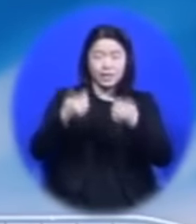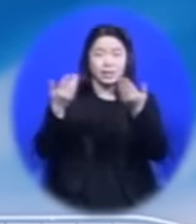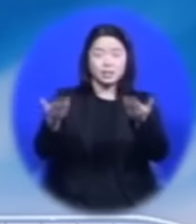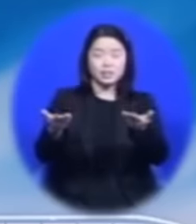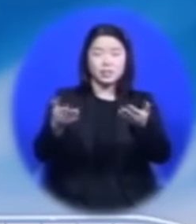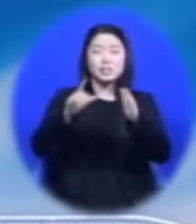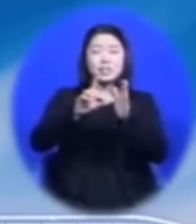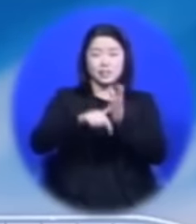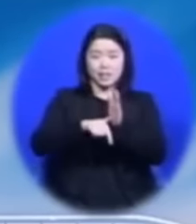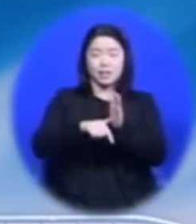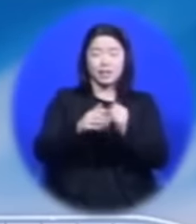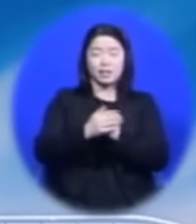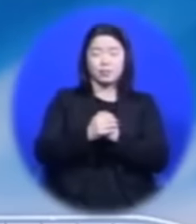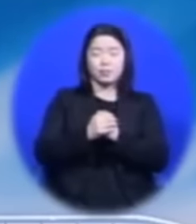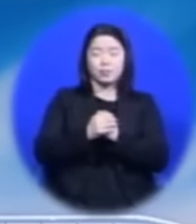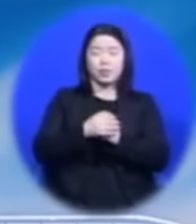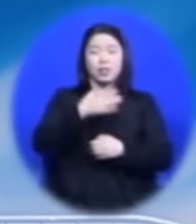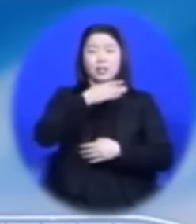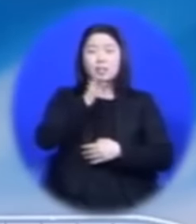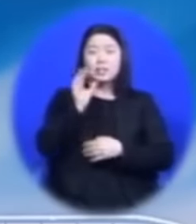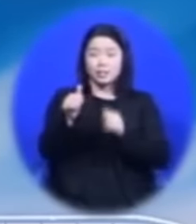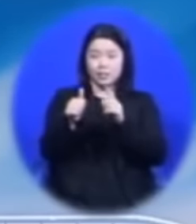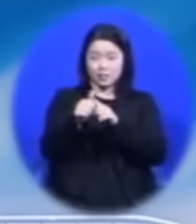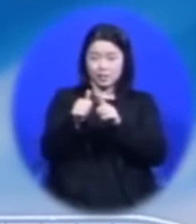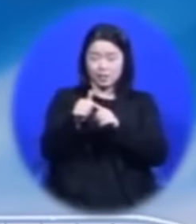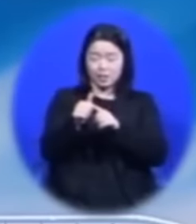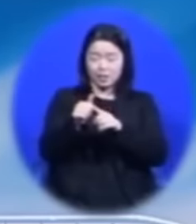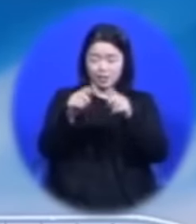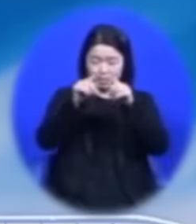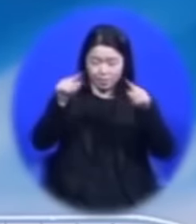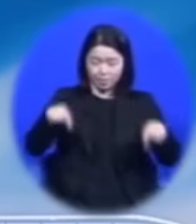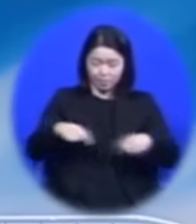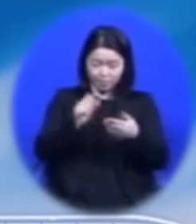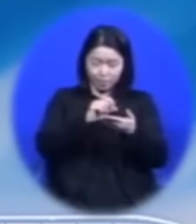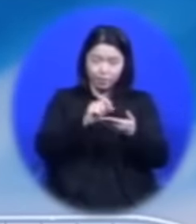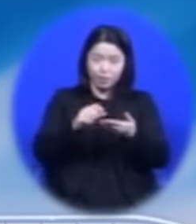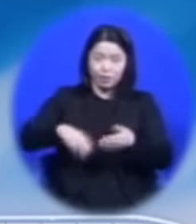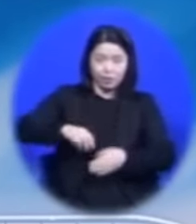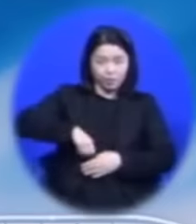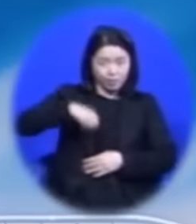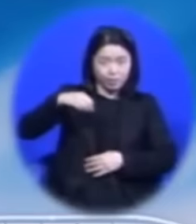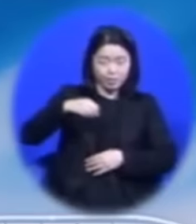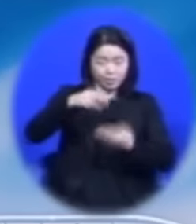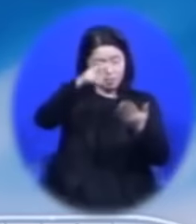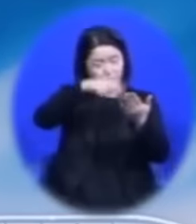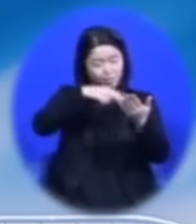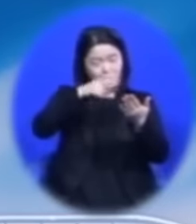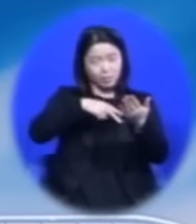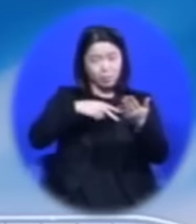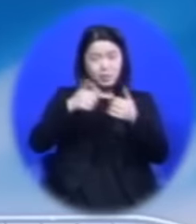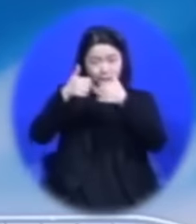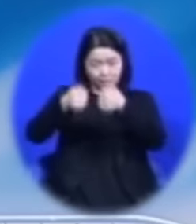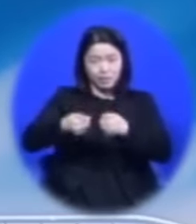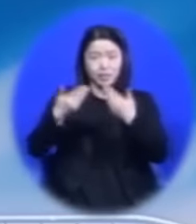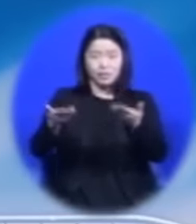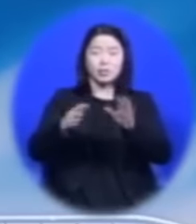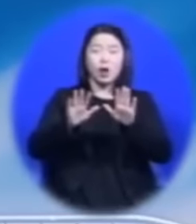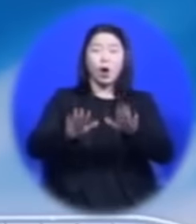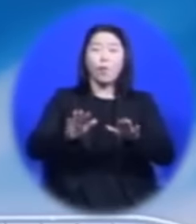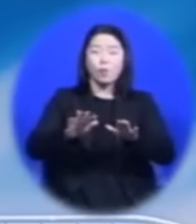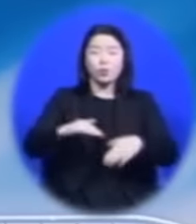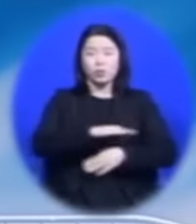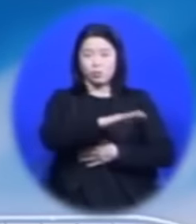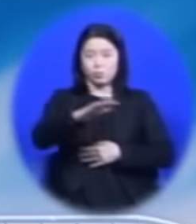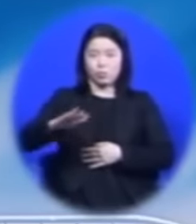시간에 그 노인분이 메모지를 꺼내서 읽으면서 인사를 했습니다. 오늘